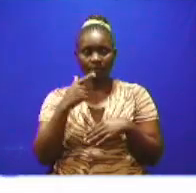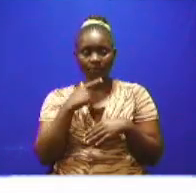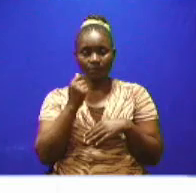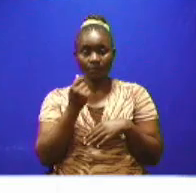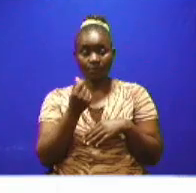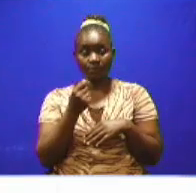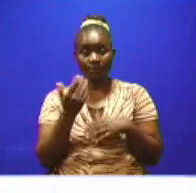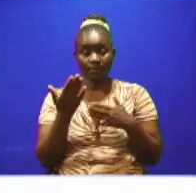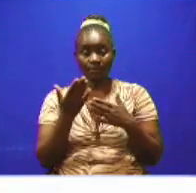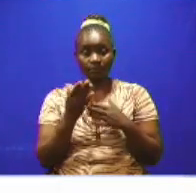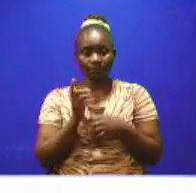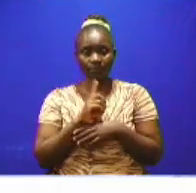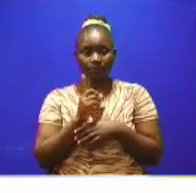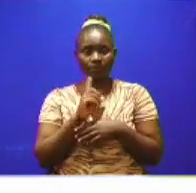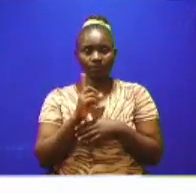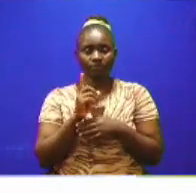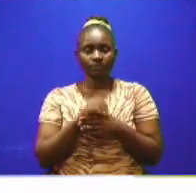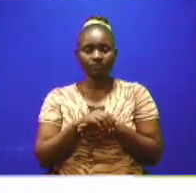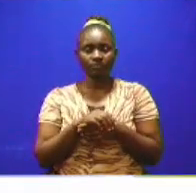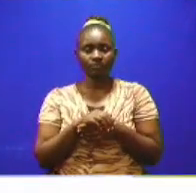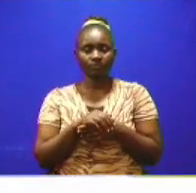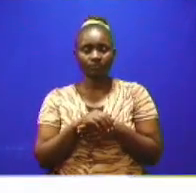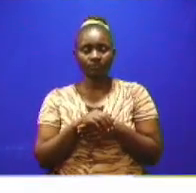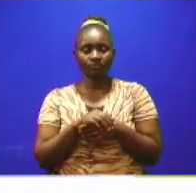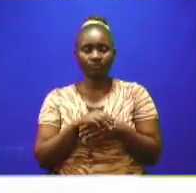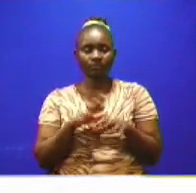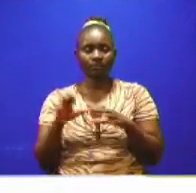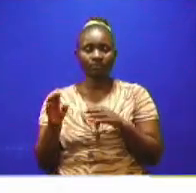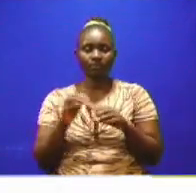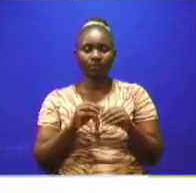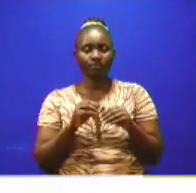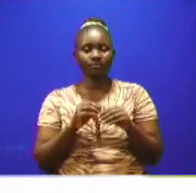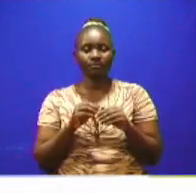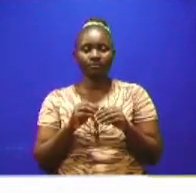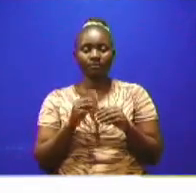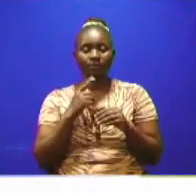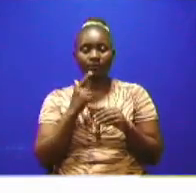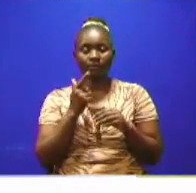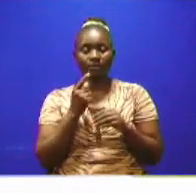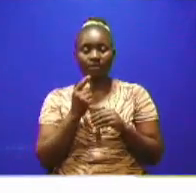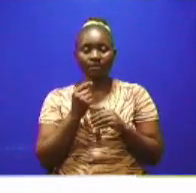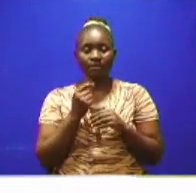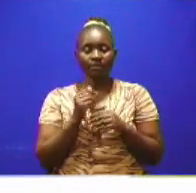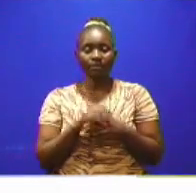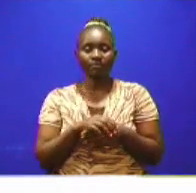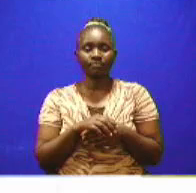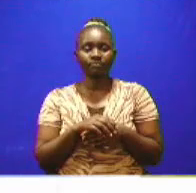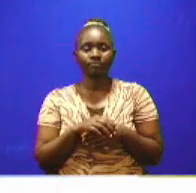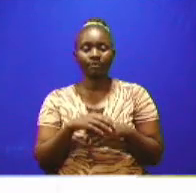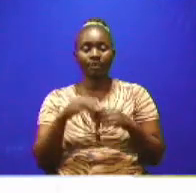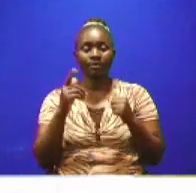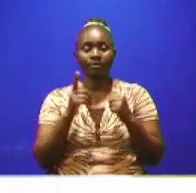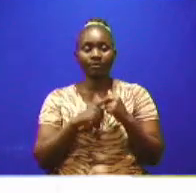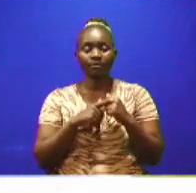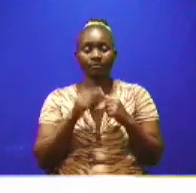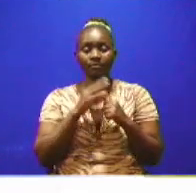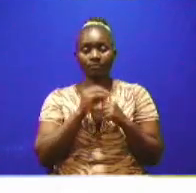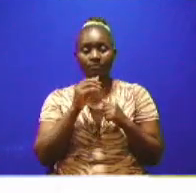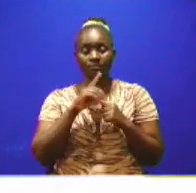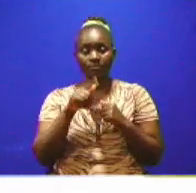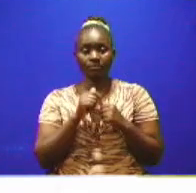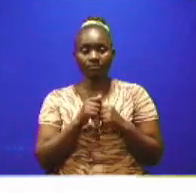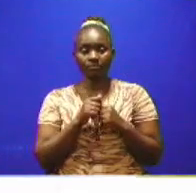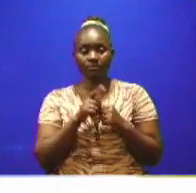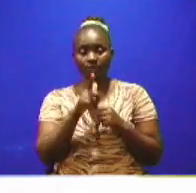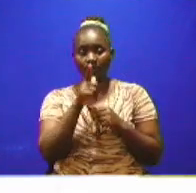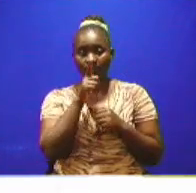nchiyo chia lunch tuachaga tuachire tuarure chibesa 1600 Chasore school ya